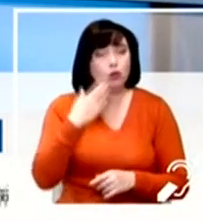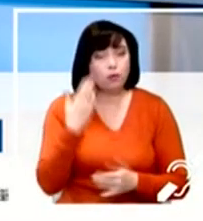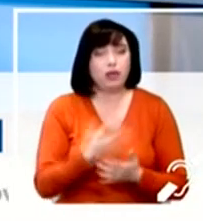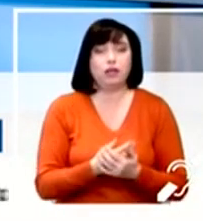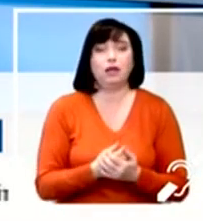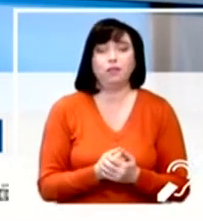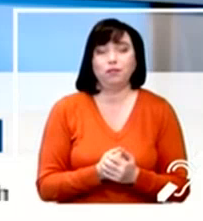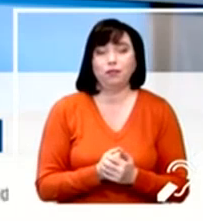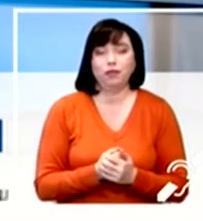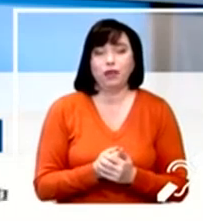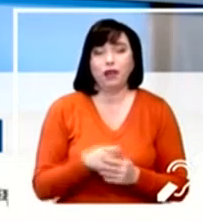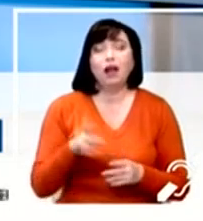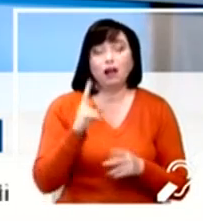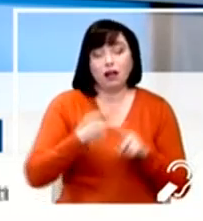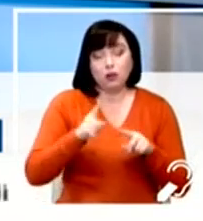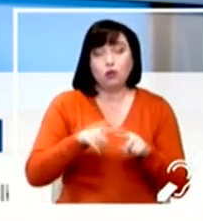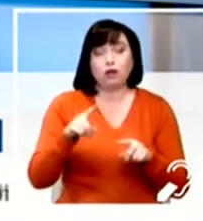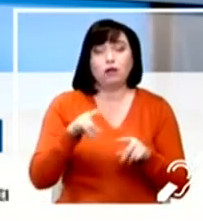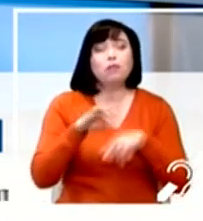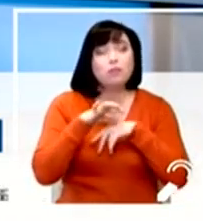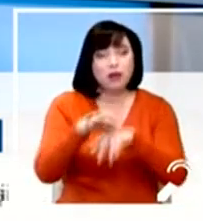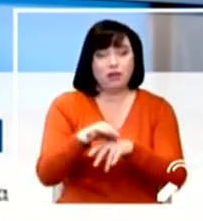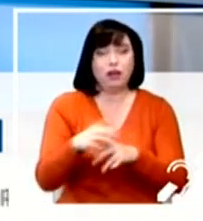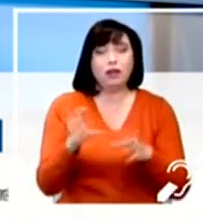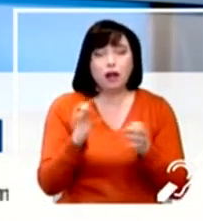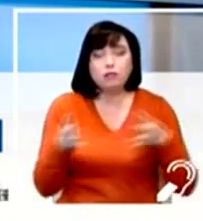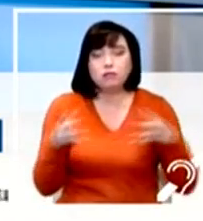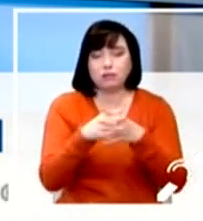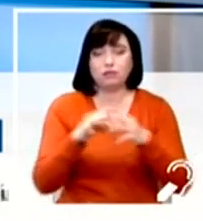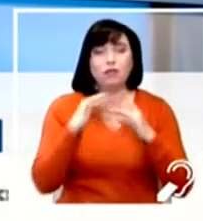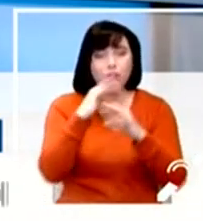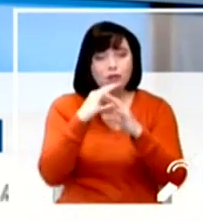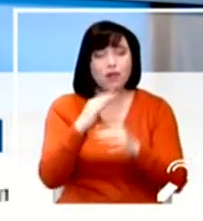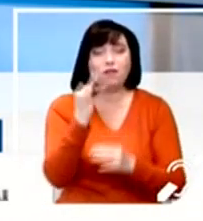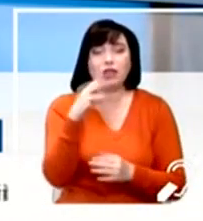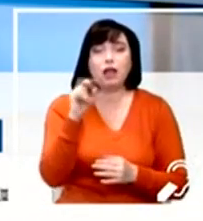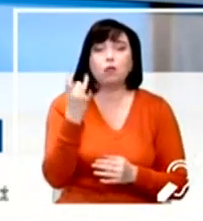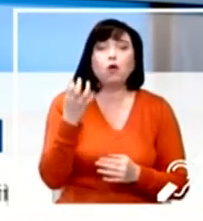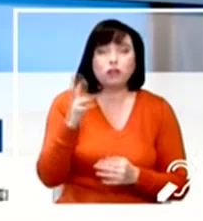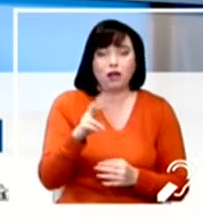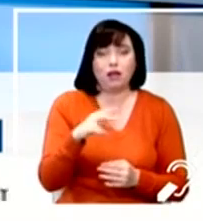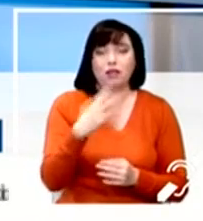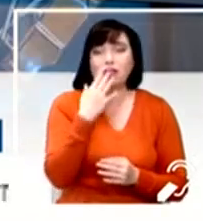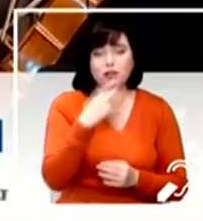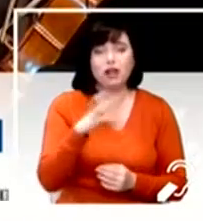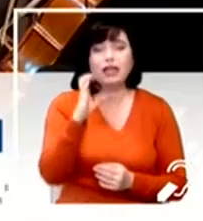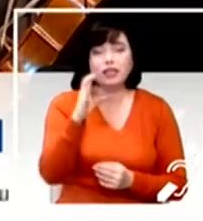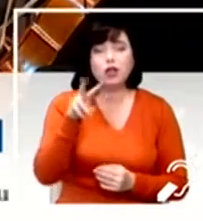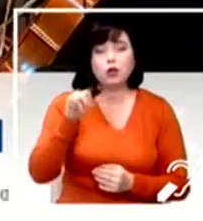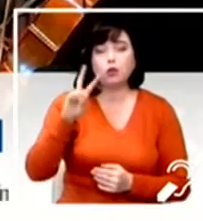și soprana Andreea Bucur, care au creat o simbioză cu instrumentiștii Filarmonicii Naționale Serghei Lunghevici.